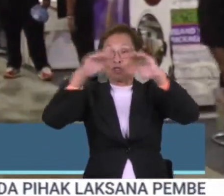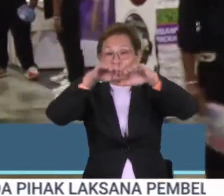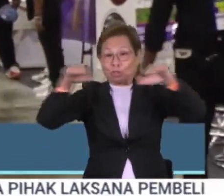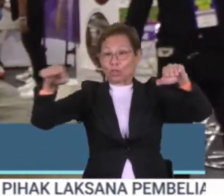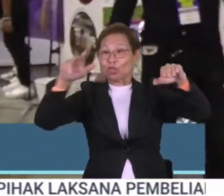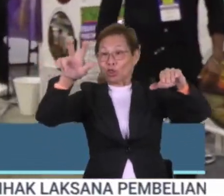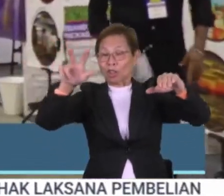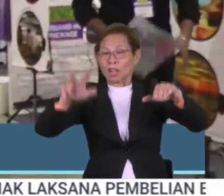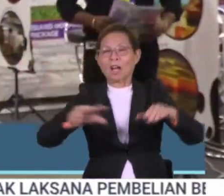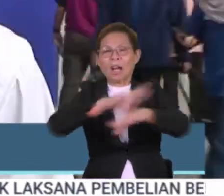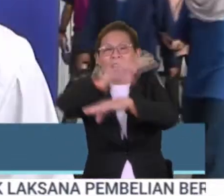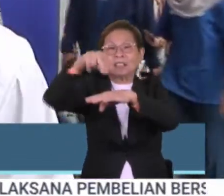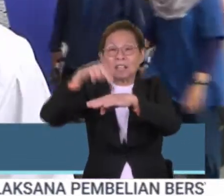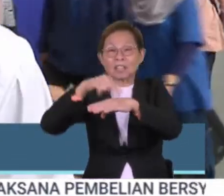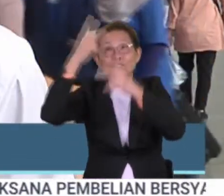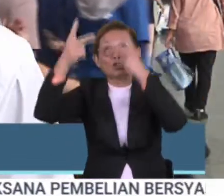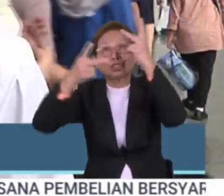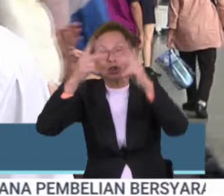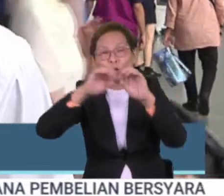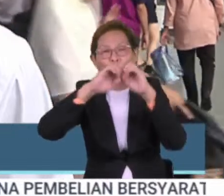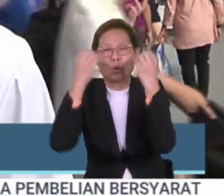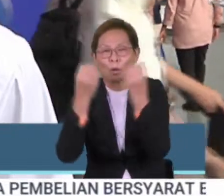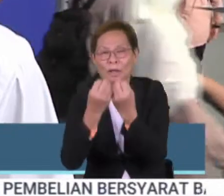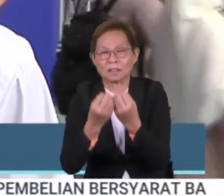see most of the national tourism